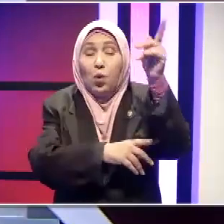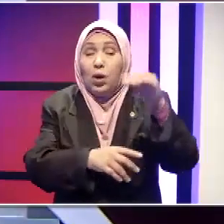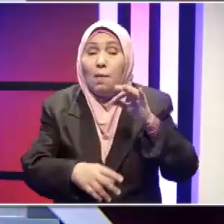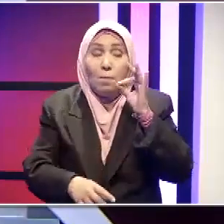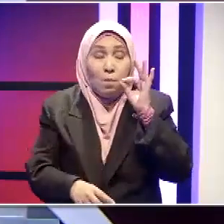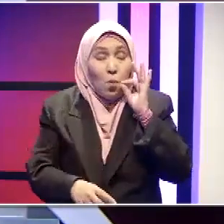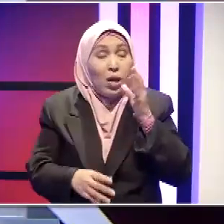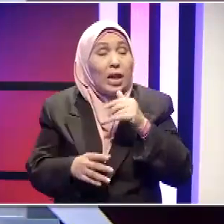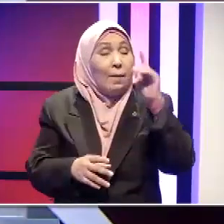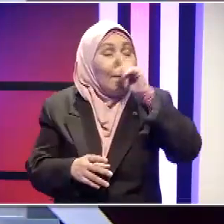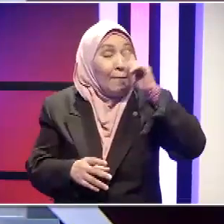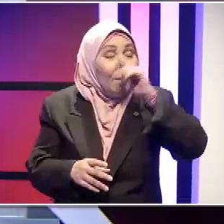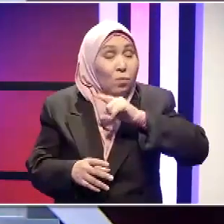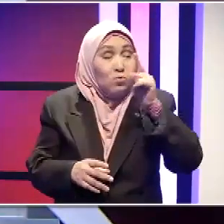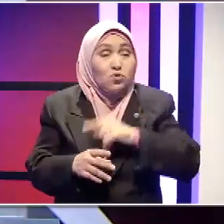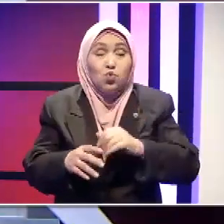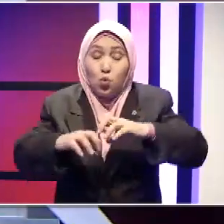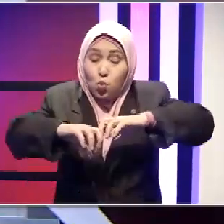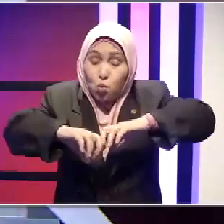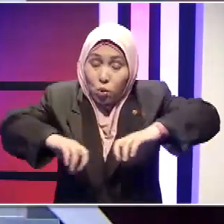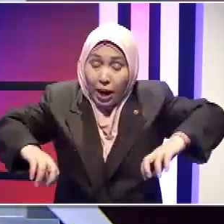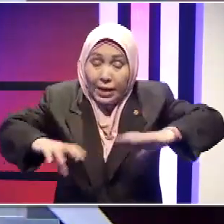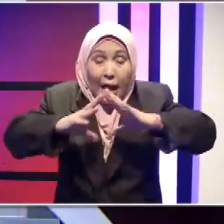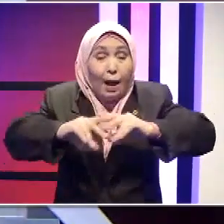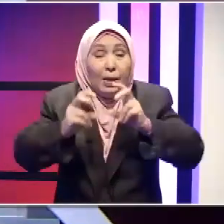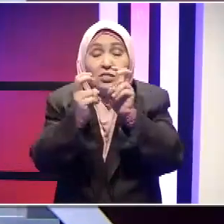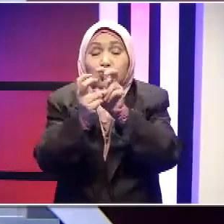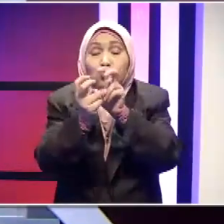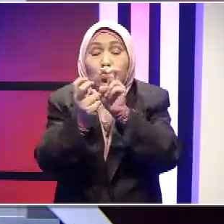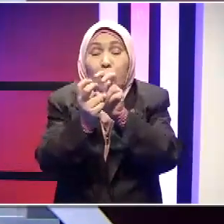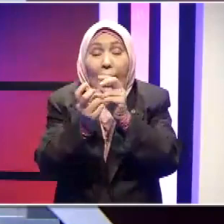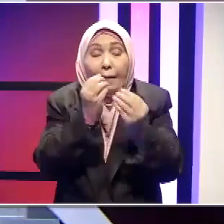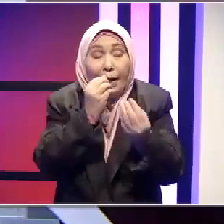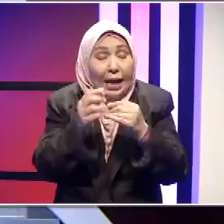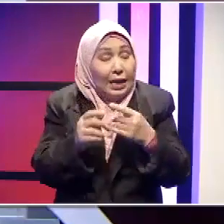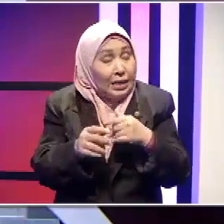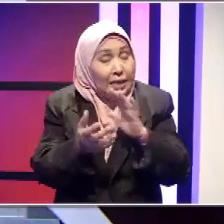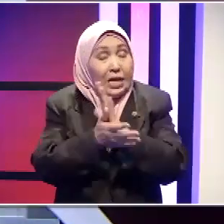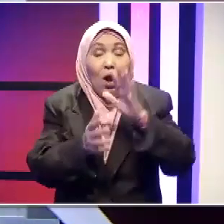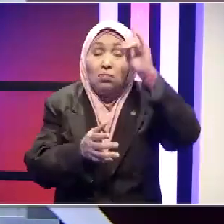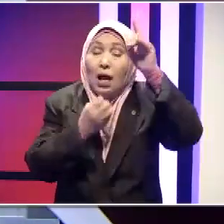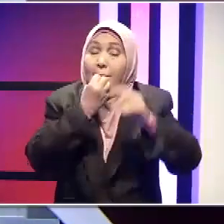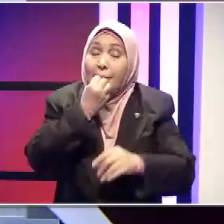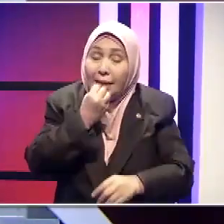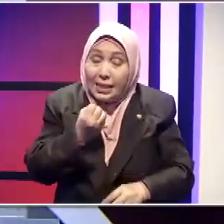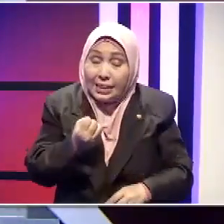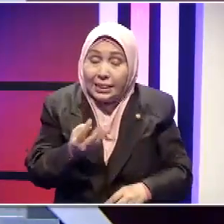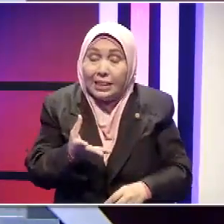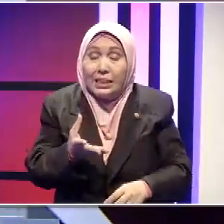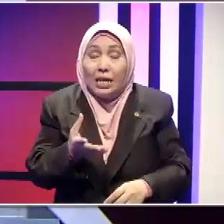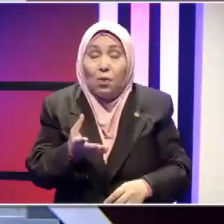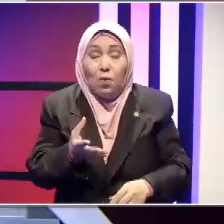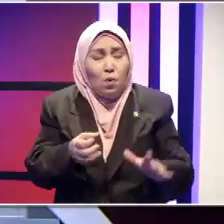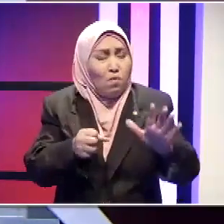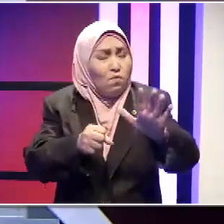buah busuk busuk HGD punya duit udah habis makan tupai anak lebih jadi awalnya jannatin na'im